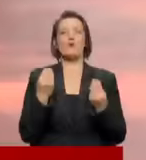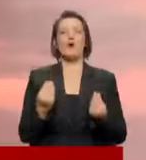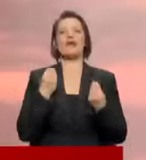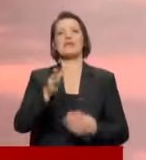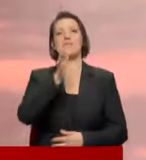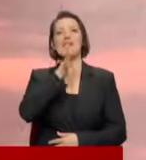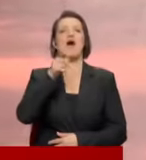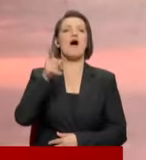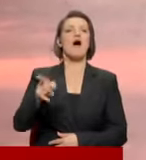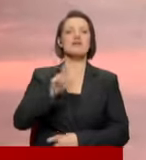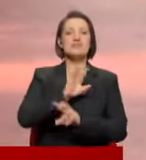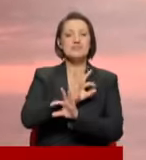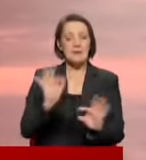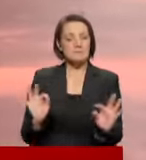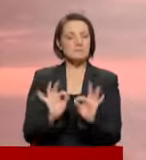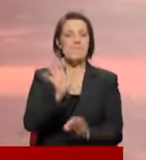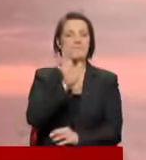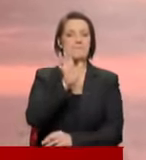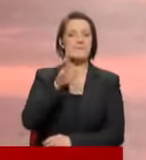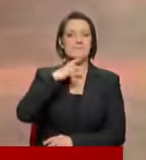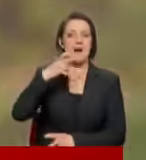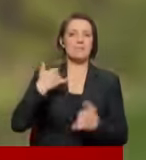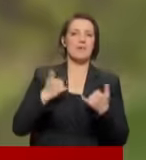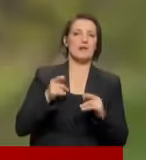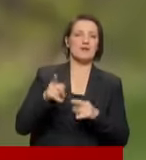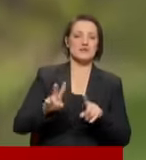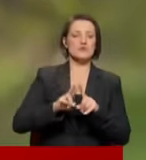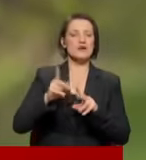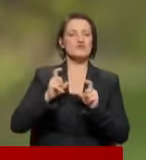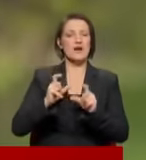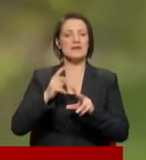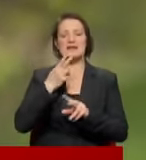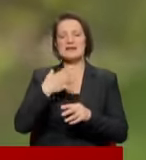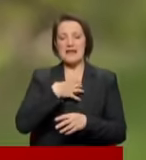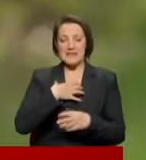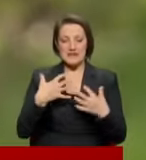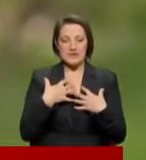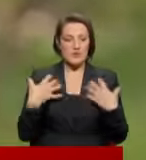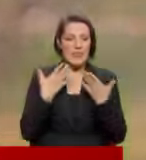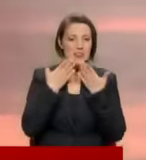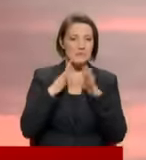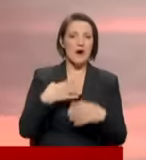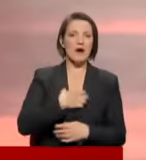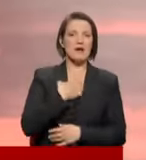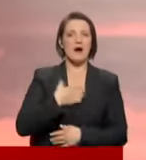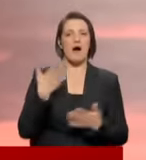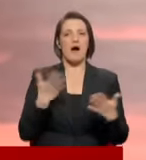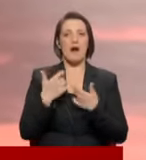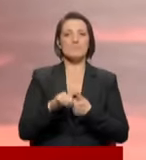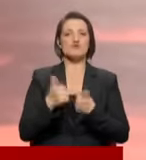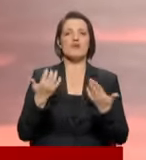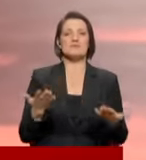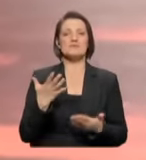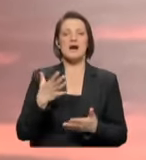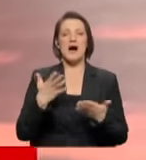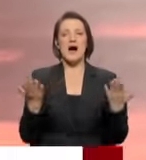bildiği için tam denk getirdi işte bayram tatiline. Nurtaç Canan can güvenliğinden endişe ediyor. Hala boşanamadım.